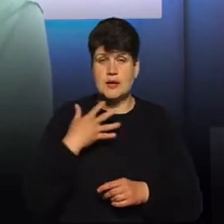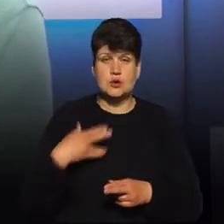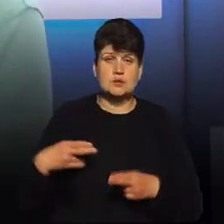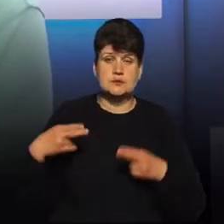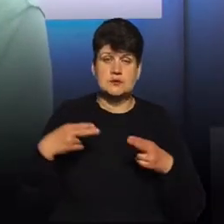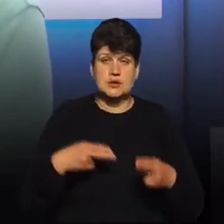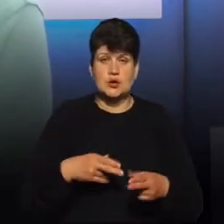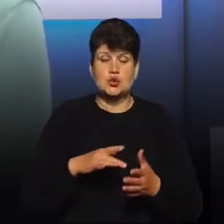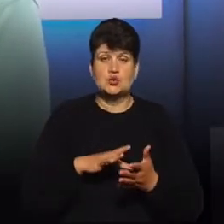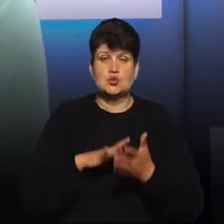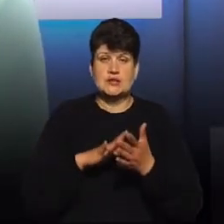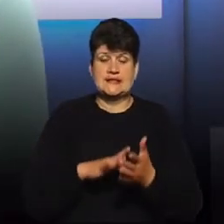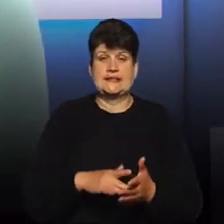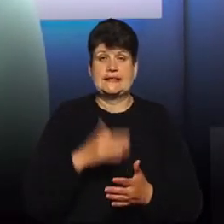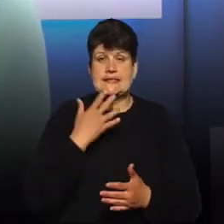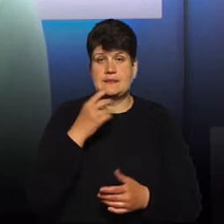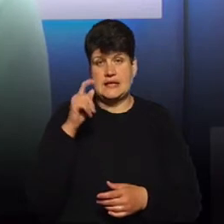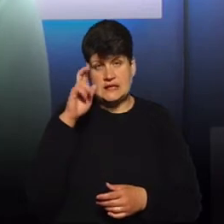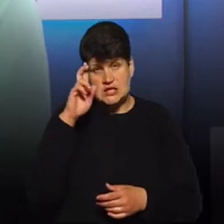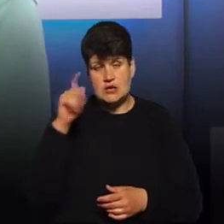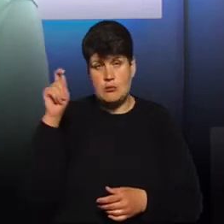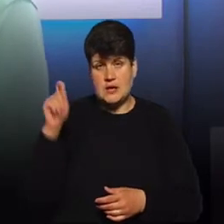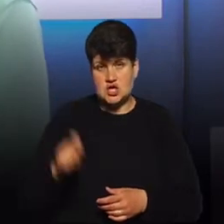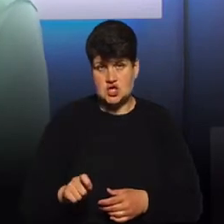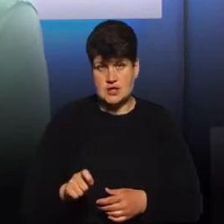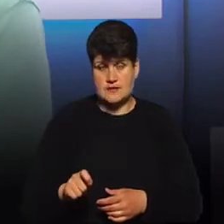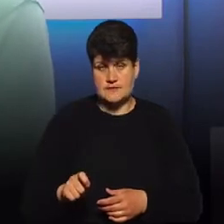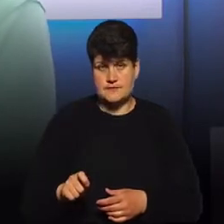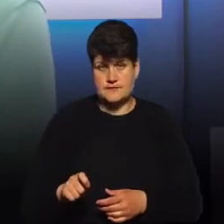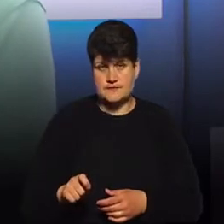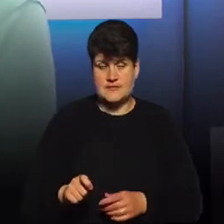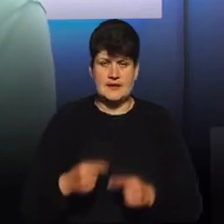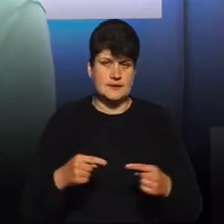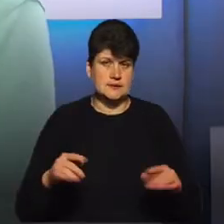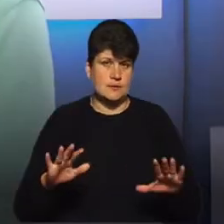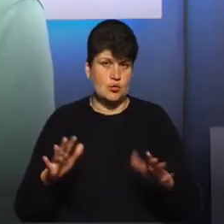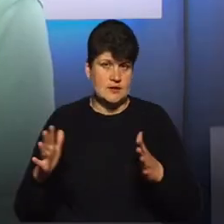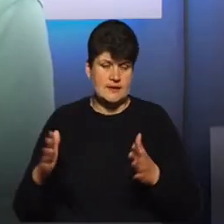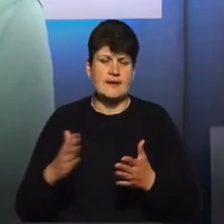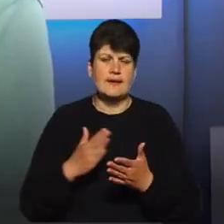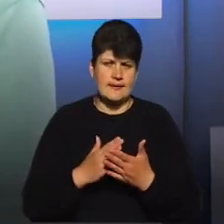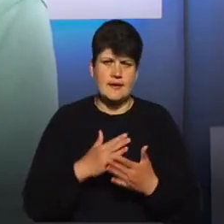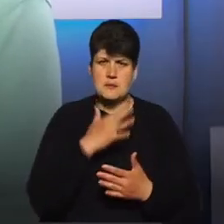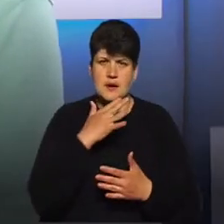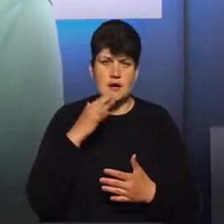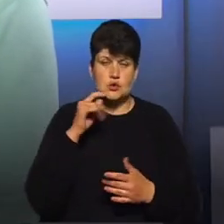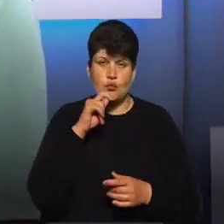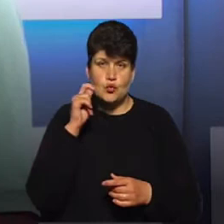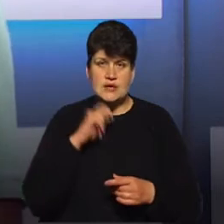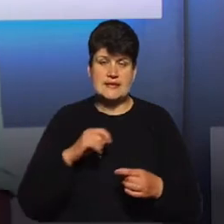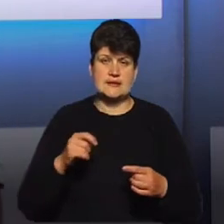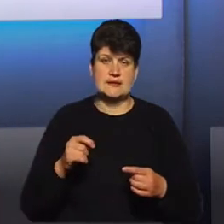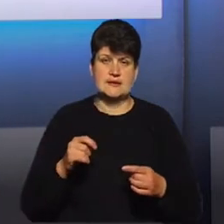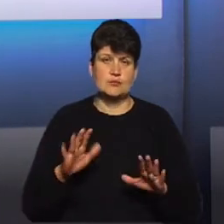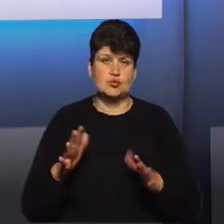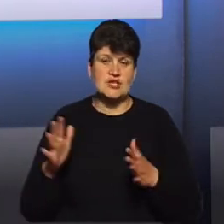приїжджали, скажімо, саме на певні події. Є багато в Україні подій. На свята, так, якісь. Каже, ну, я би сказав,